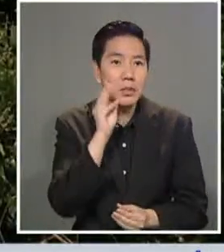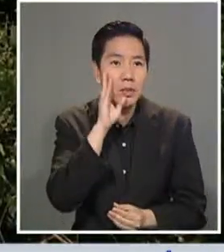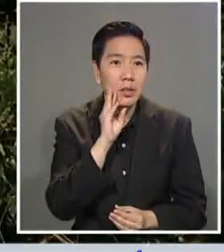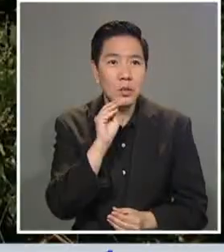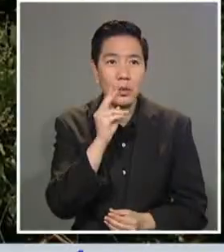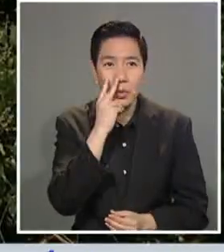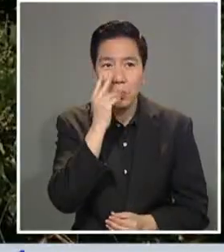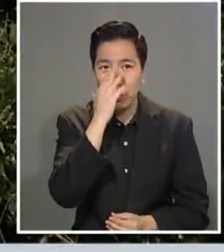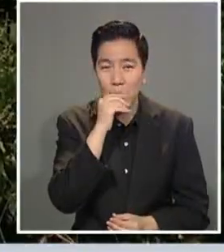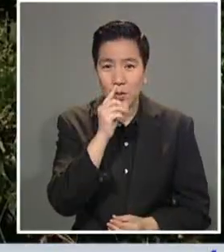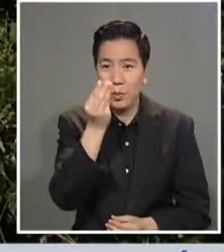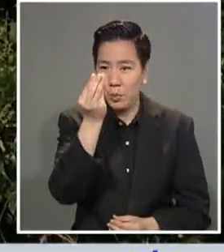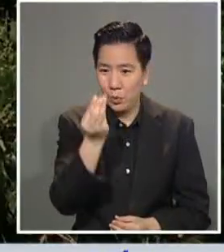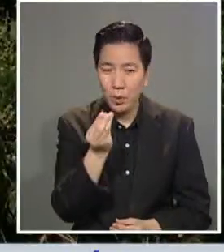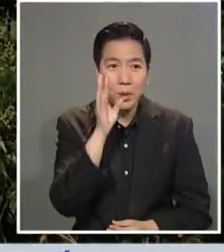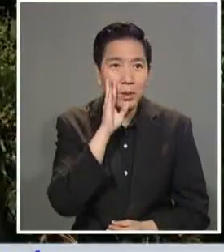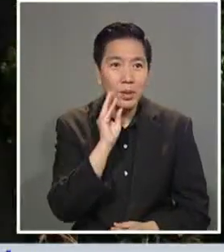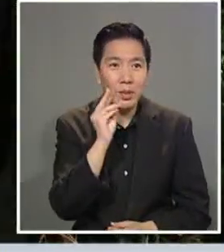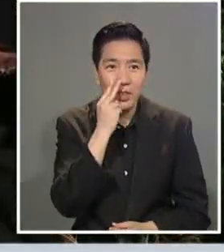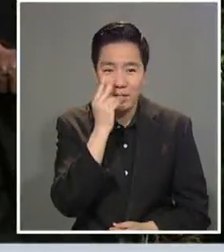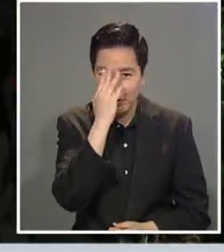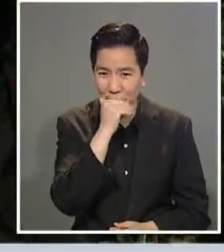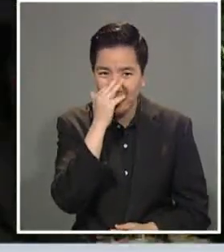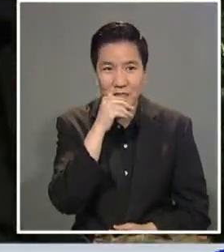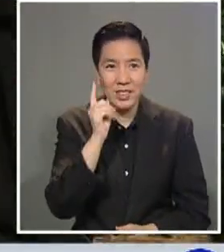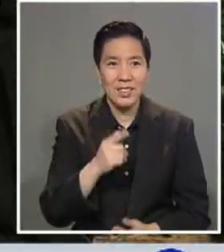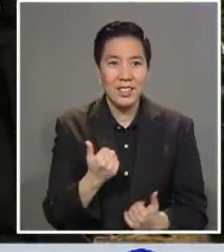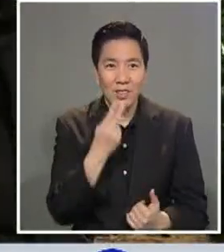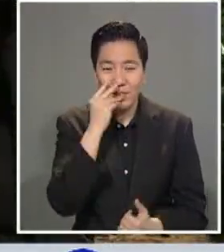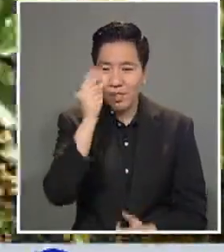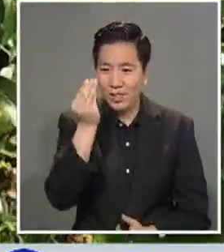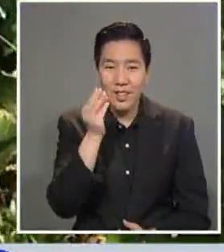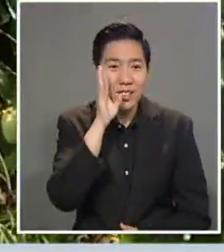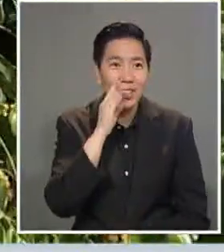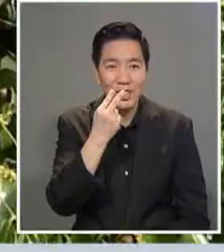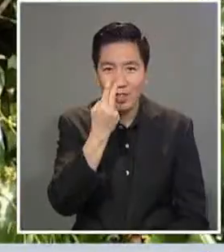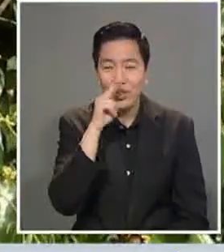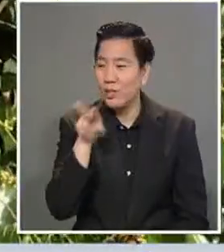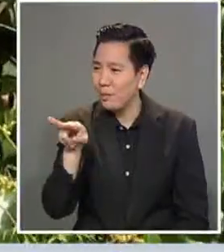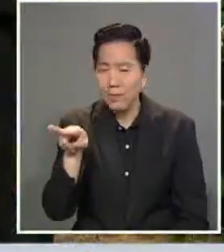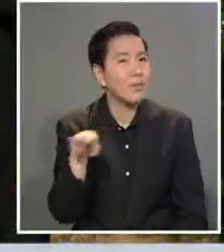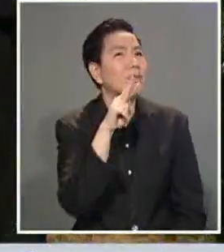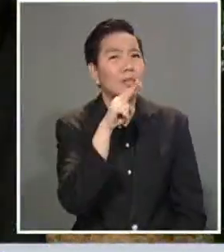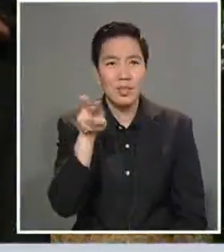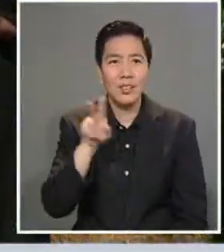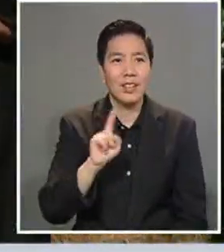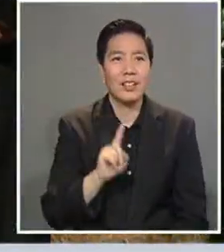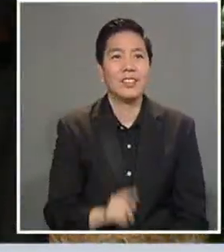แบบหน้าเด็ดจังเลย โอ้ย หน้าเด็ดจัง เด็ดลำใหญ่ทำไมต้องมองไปทางโน้นด้วยผู้ช่วยบ